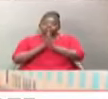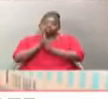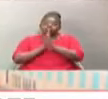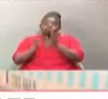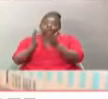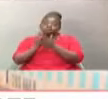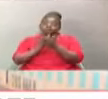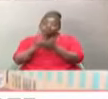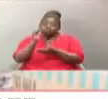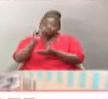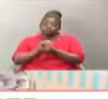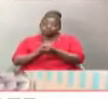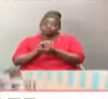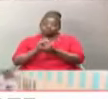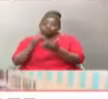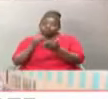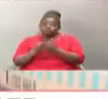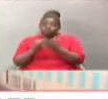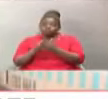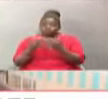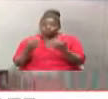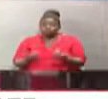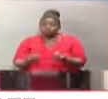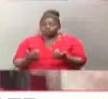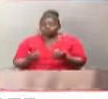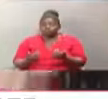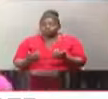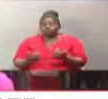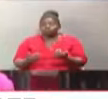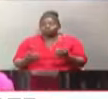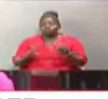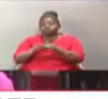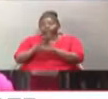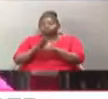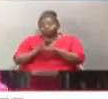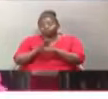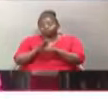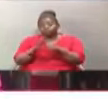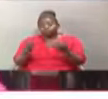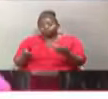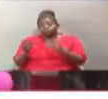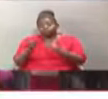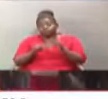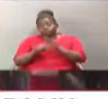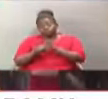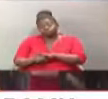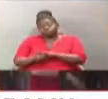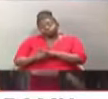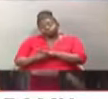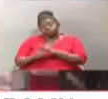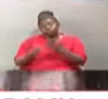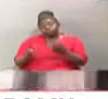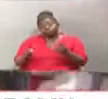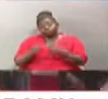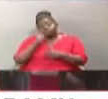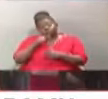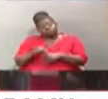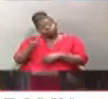wakubatu abasaida ka kasente. Sente zaali ze bagoba. Covid ono yabantu yabakosa kosa. Nafe